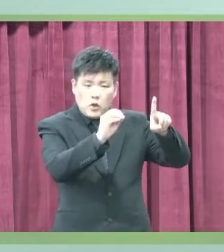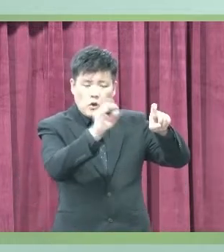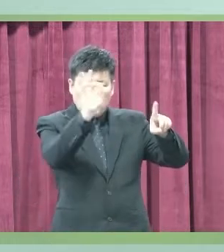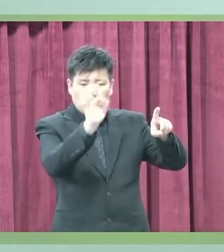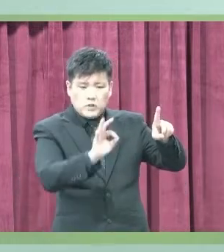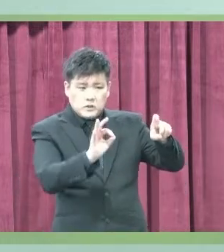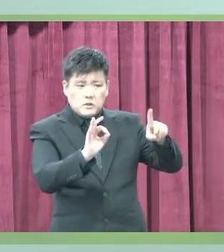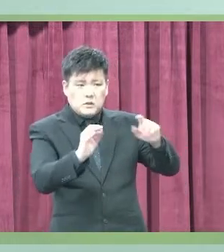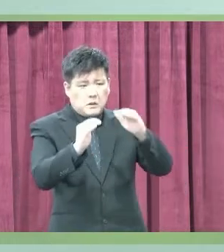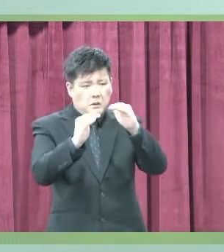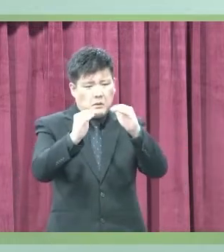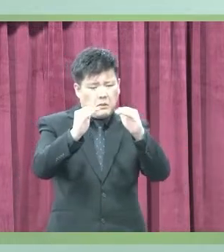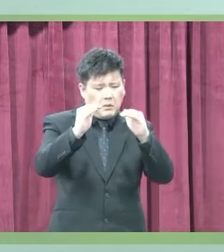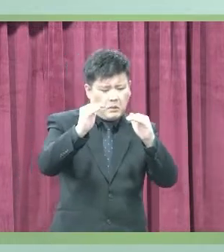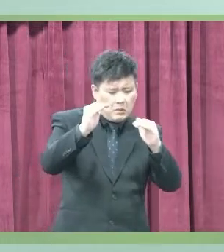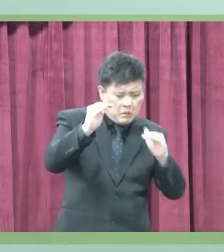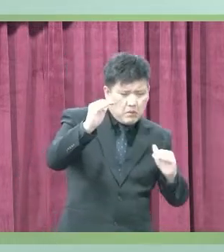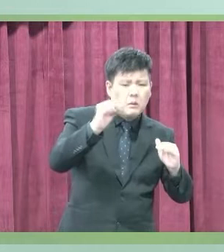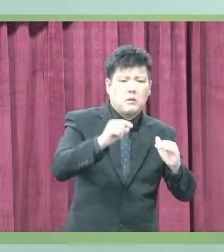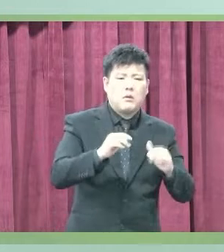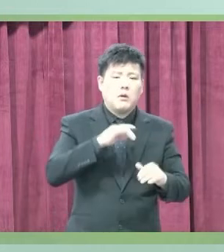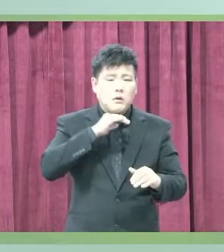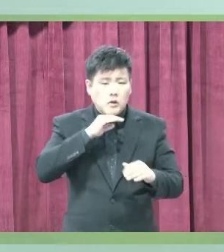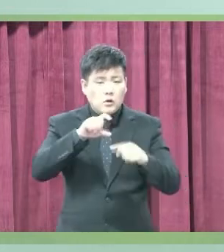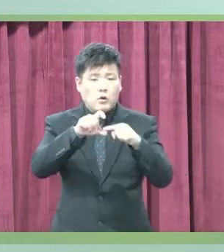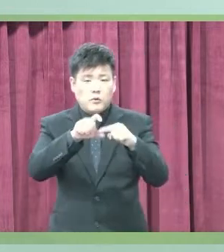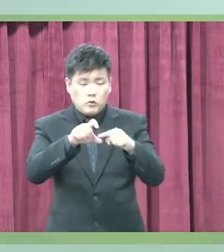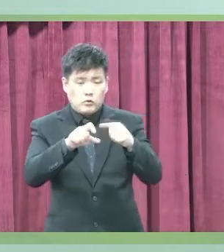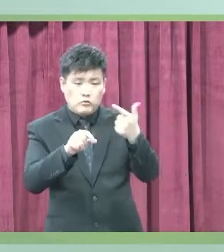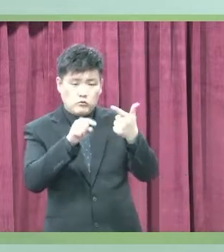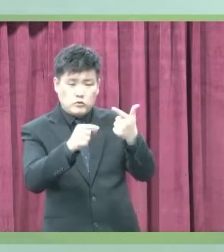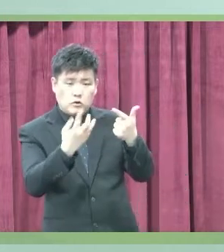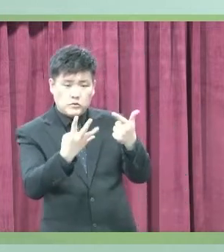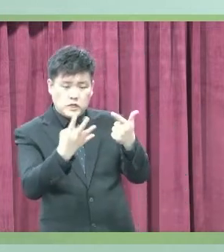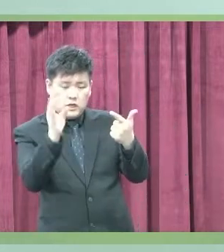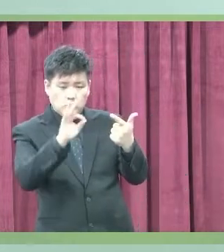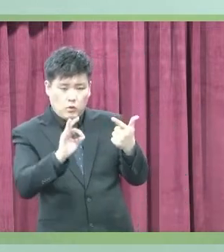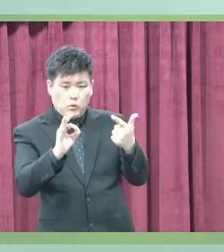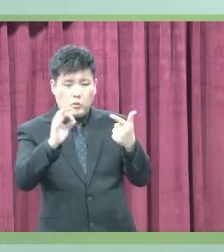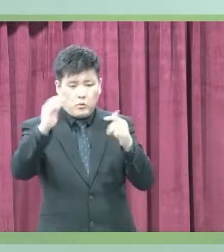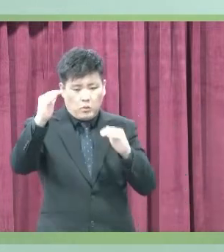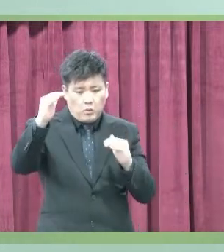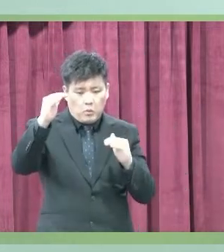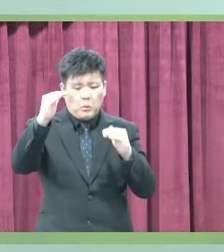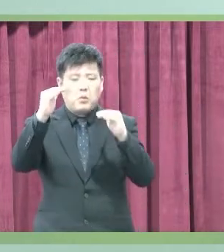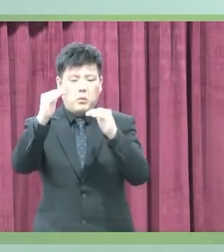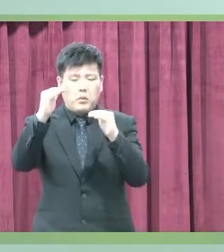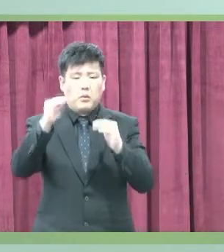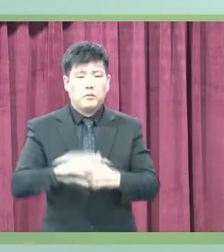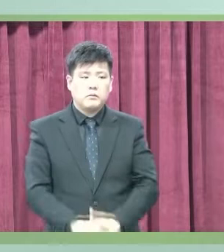11.0%포인트 낮게 나타나고 있고, 연령 표준화를 했을 때 6.4%포인트로 격차가 줄었음을 보이고